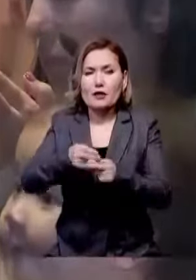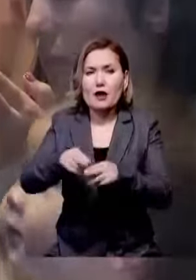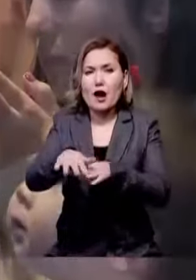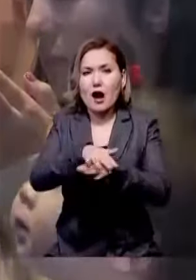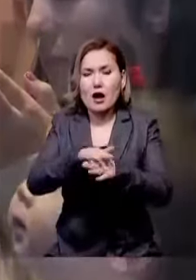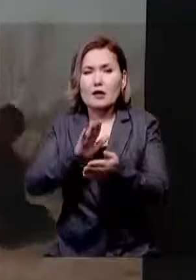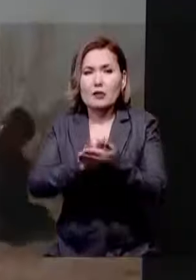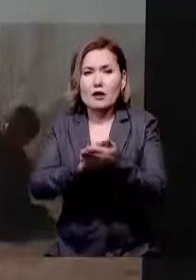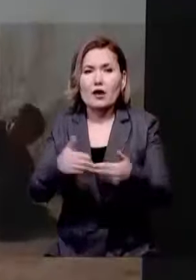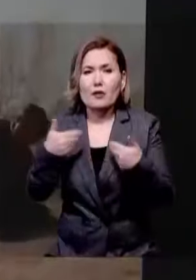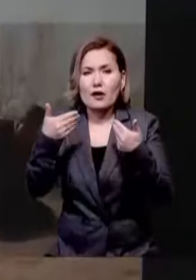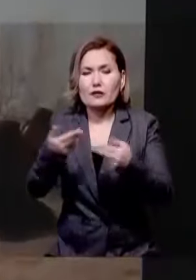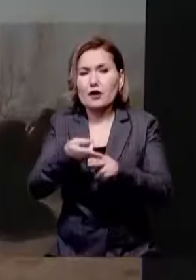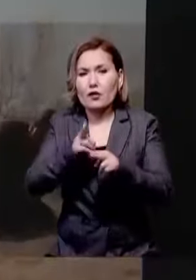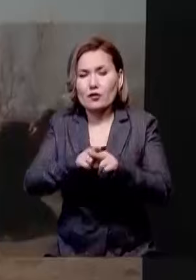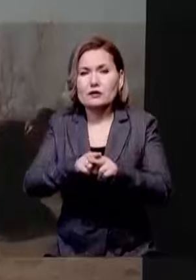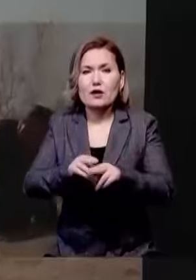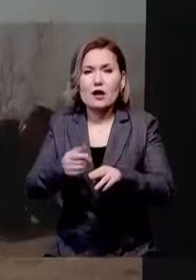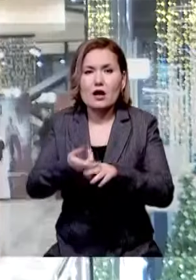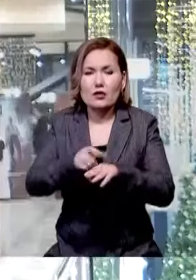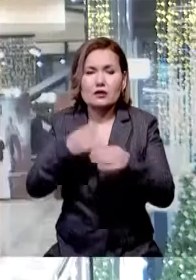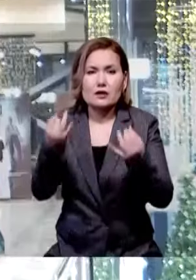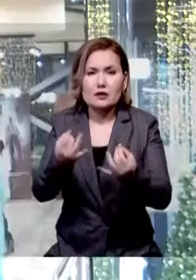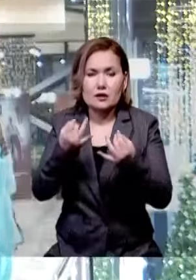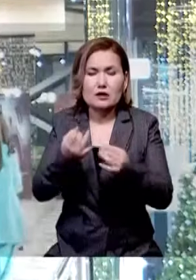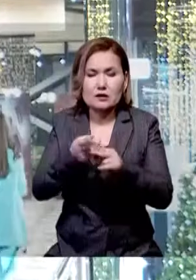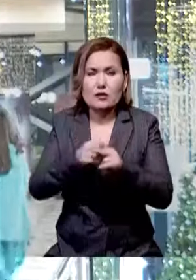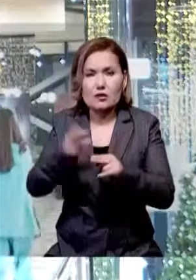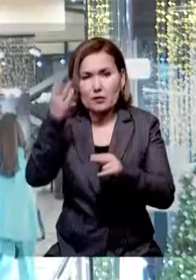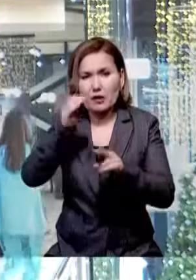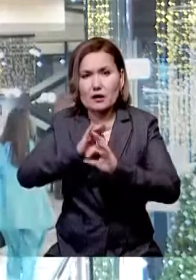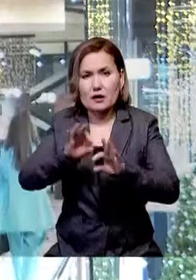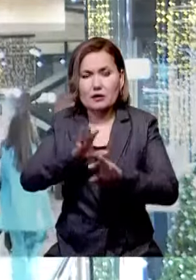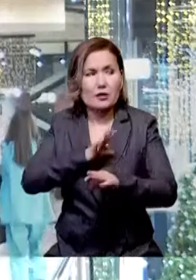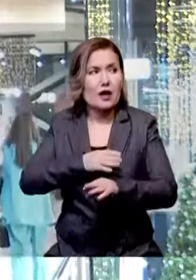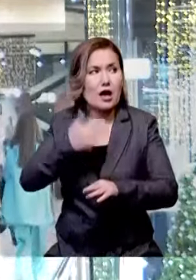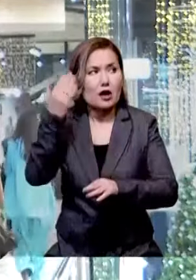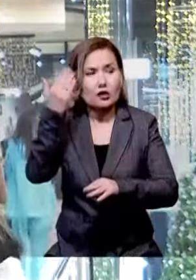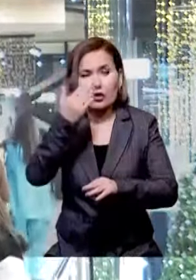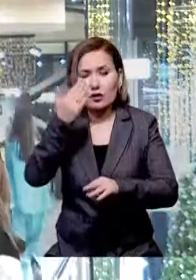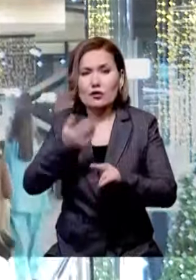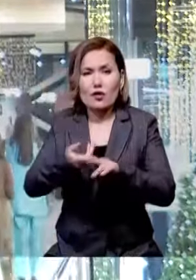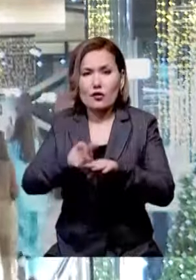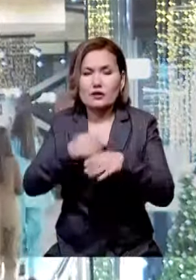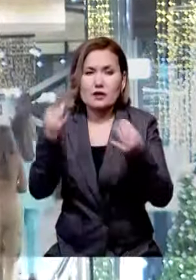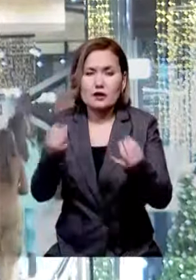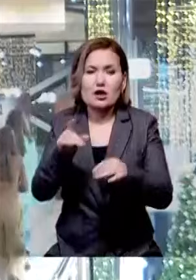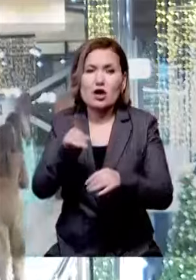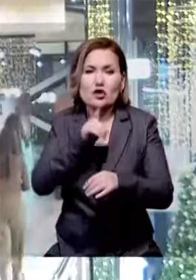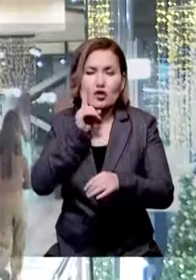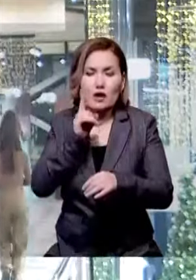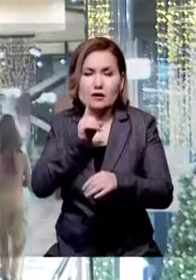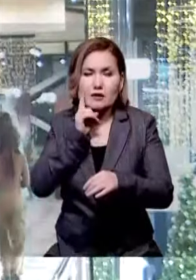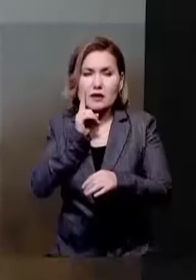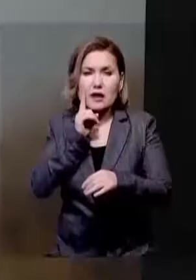көрерменді құттықтап кинотеатрдан алған әсермен бөлісті. Айтар ойы көп бұл киноның. қазіргі жастарға көптеген